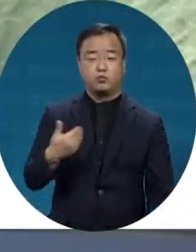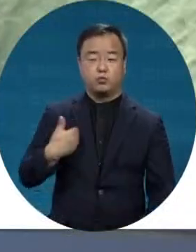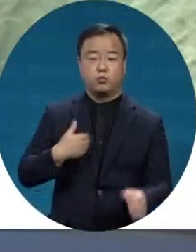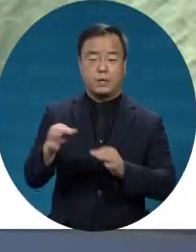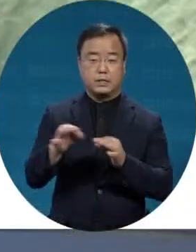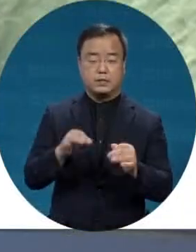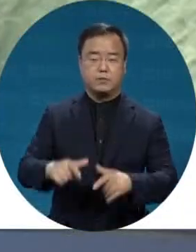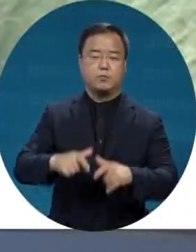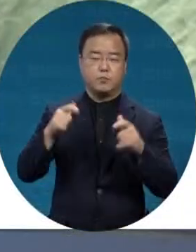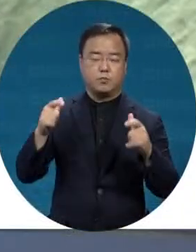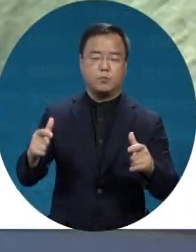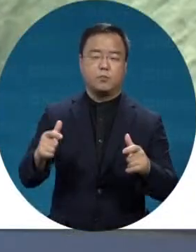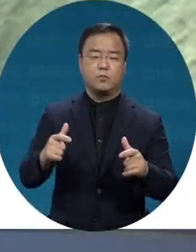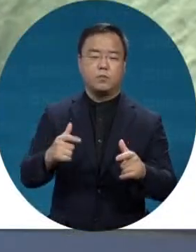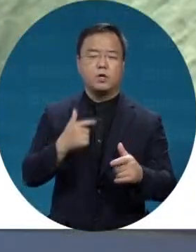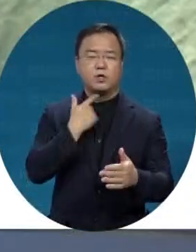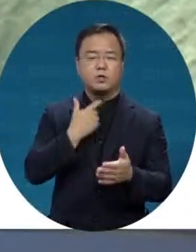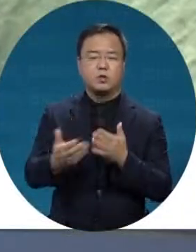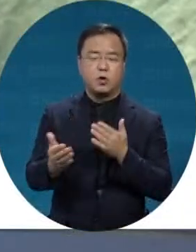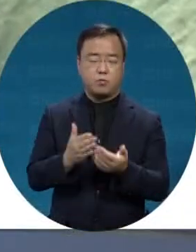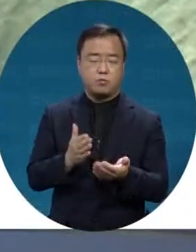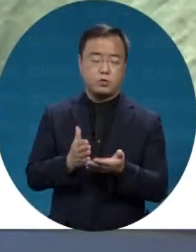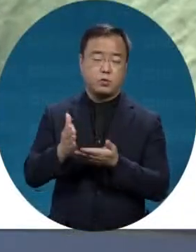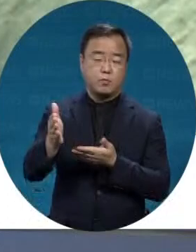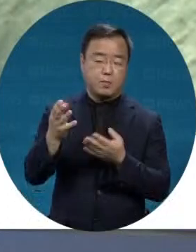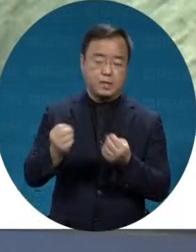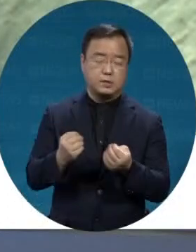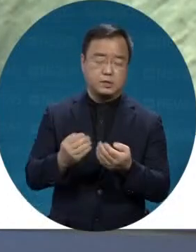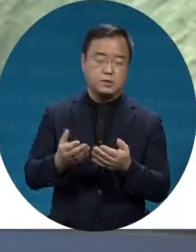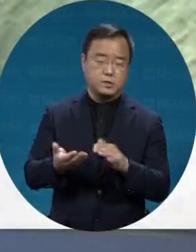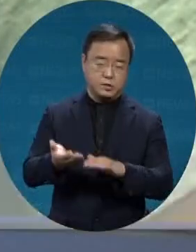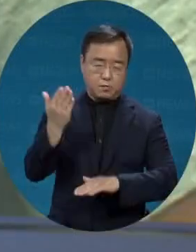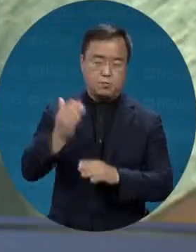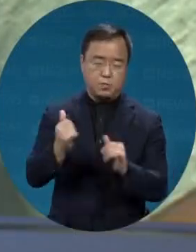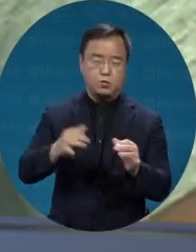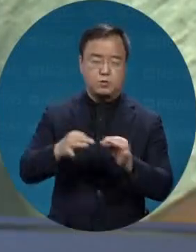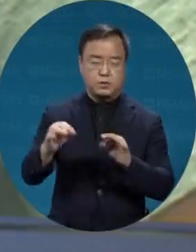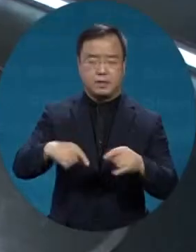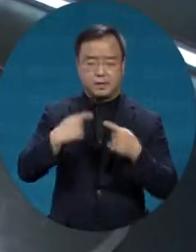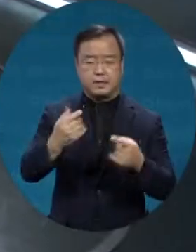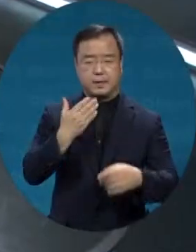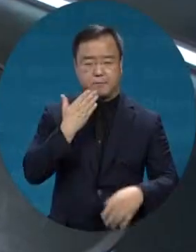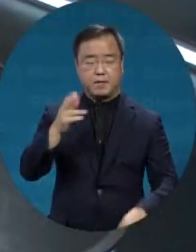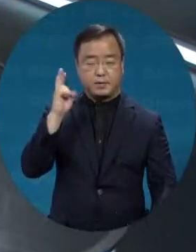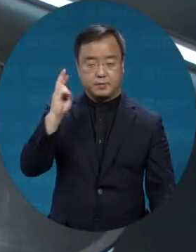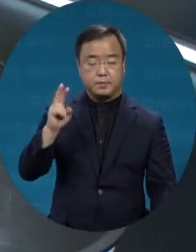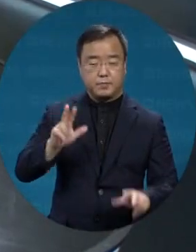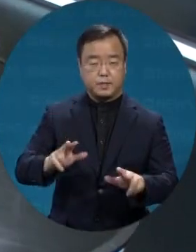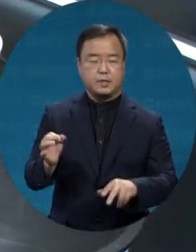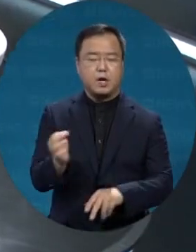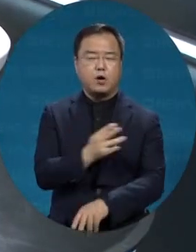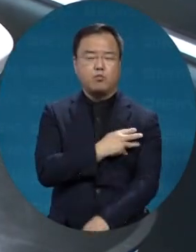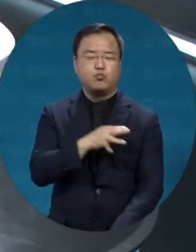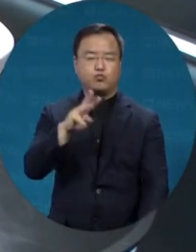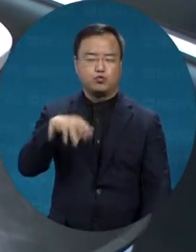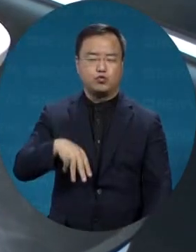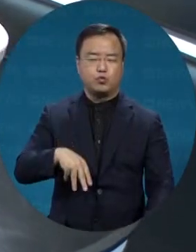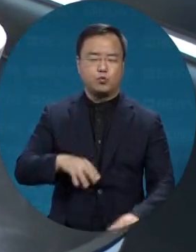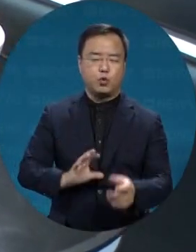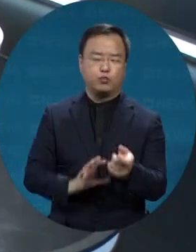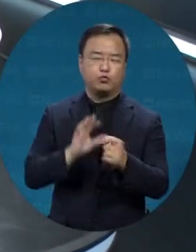넓어지고 시리아 작가들도 시장에 나올 수 있을 거라고 좀 기대하고 있습니다네 지금 부천 국제 만화축제가